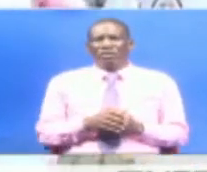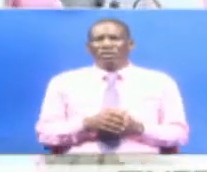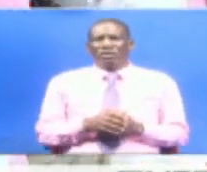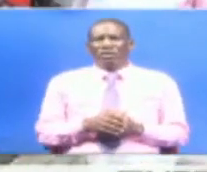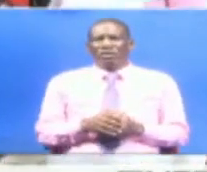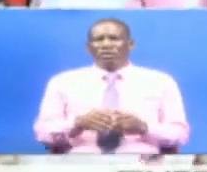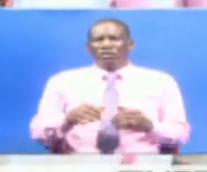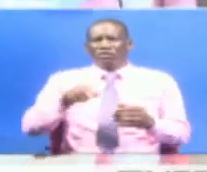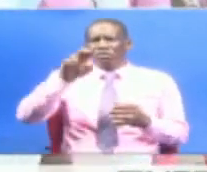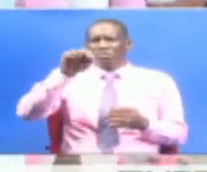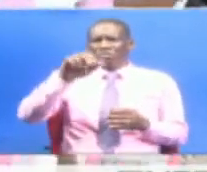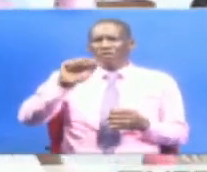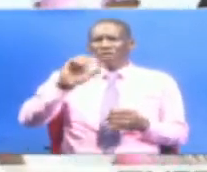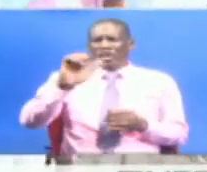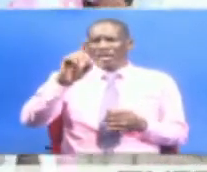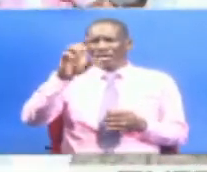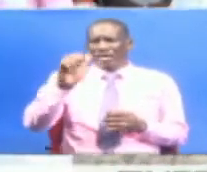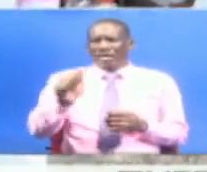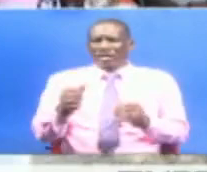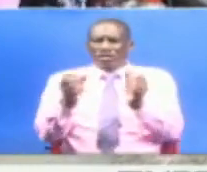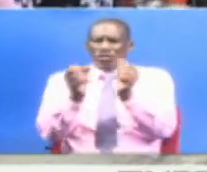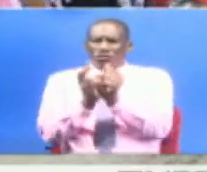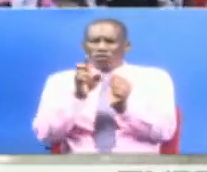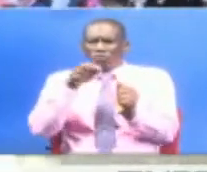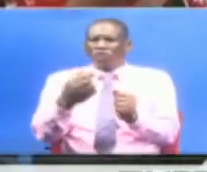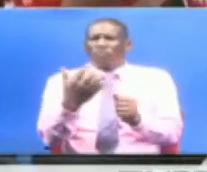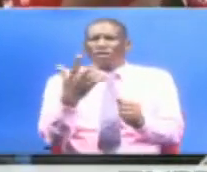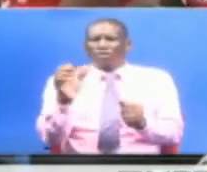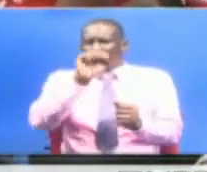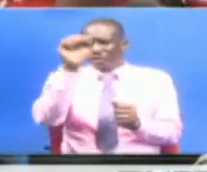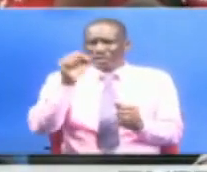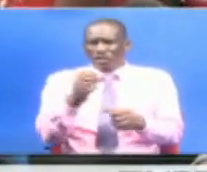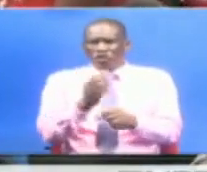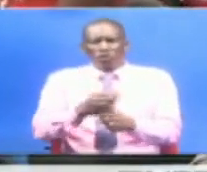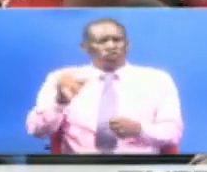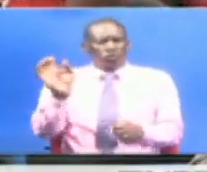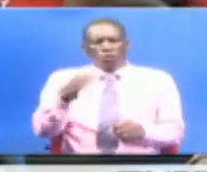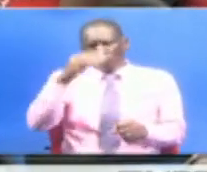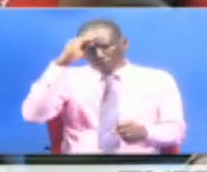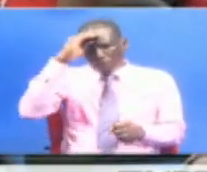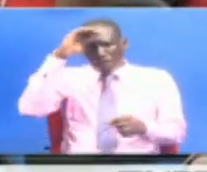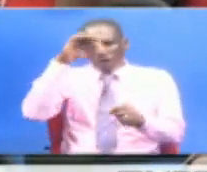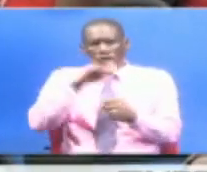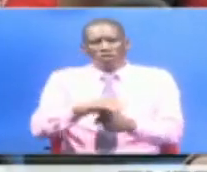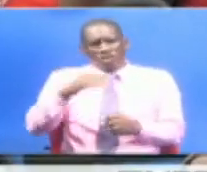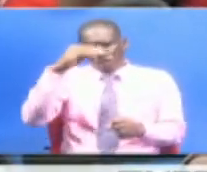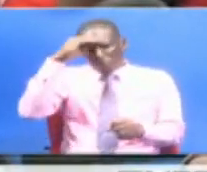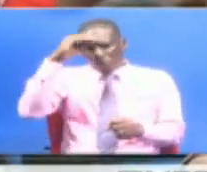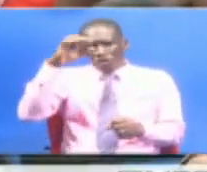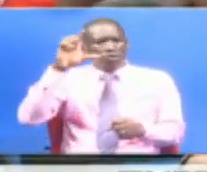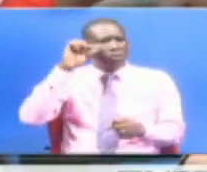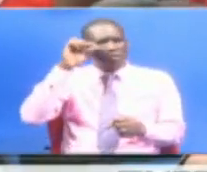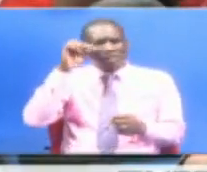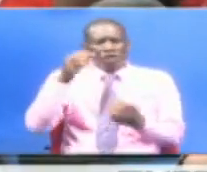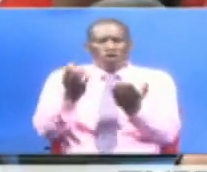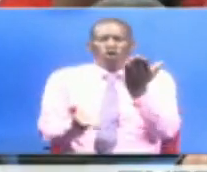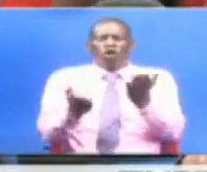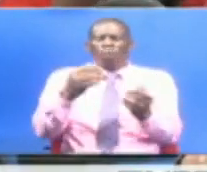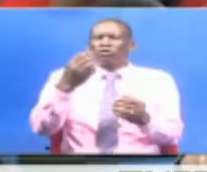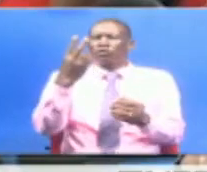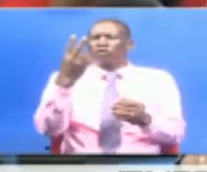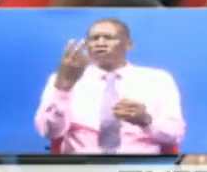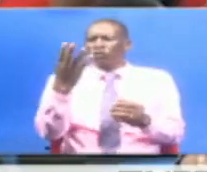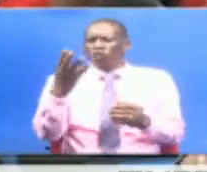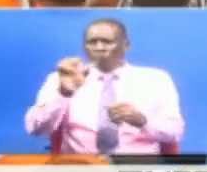nakada, 12.1% ya watu wanatumia pombe kupindukia mjini Mombasa, ikilinganishwa na